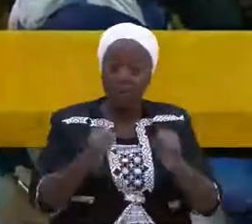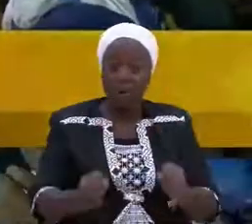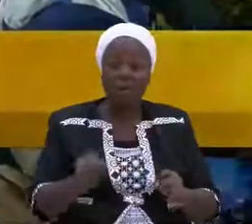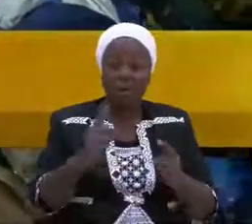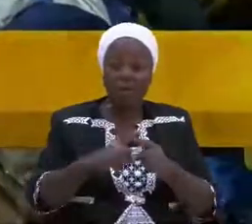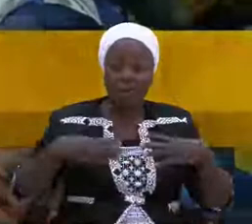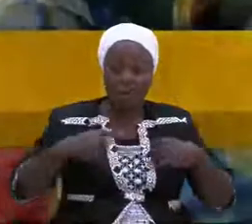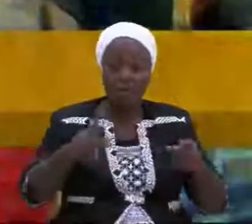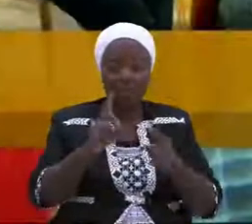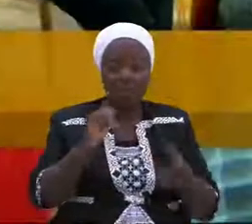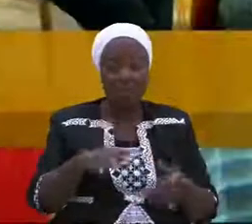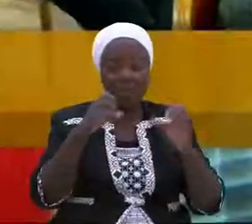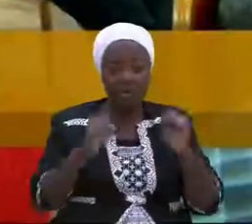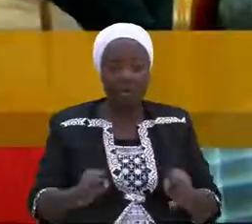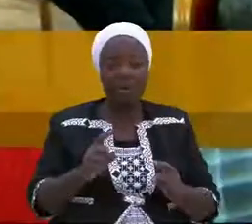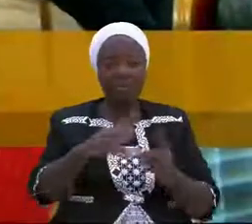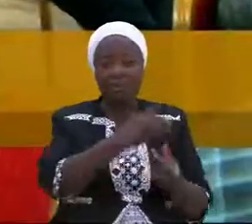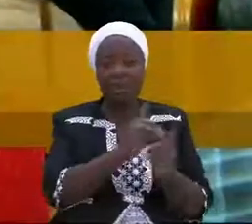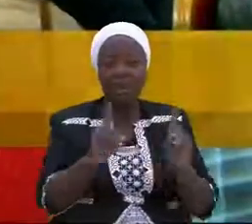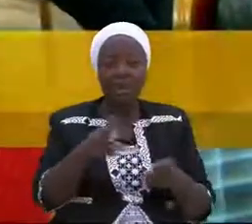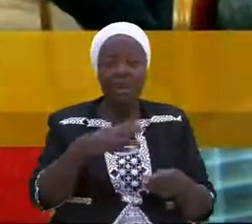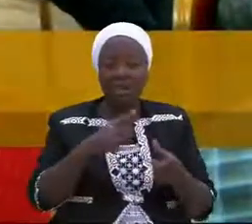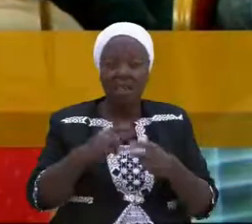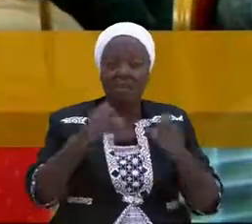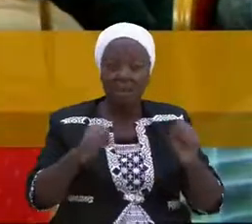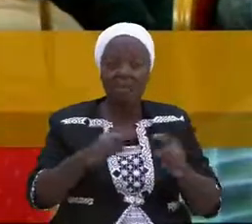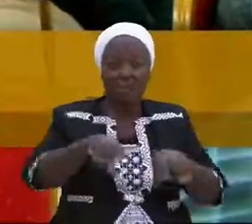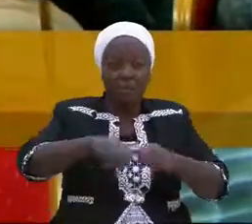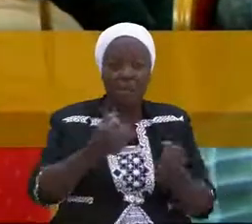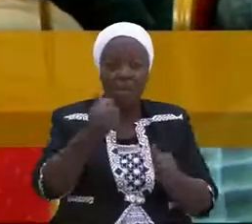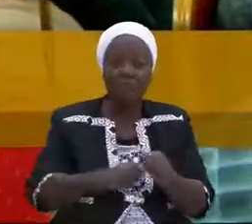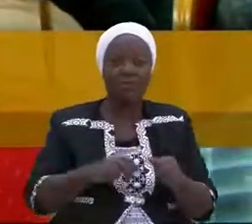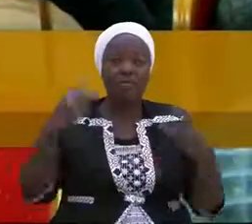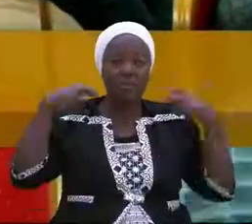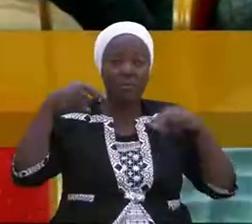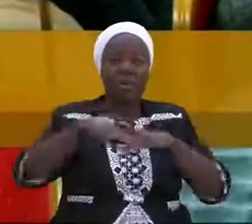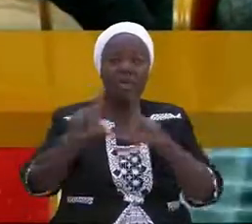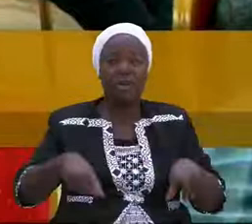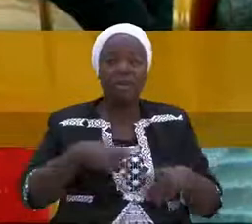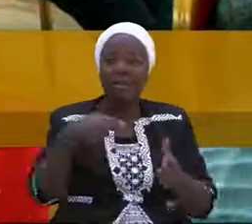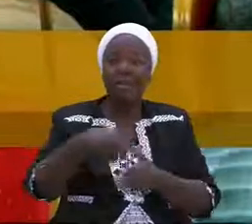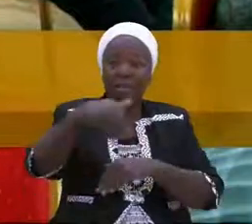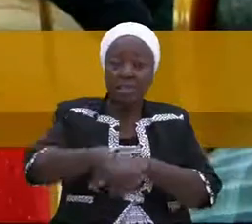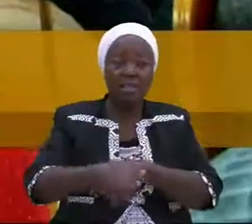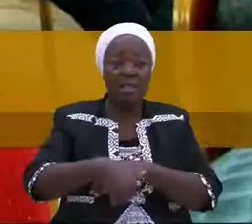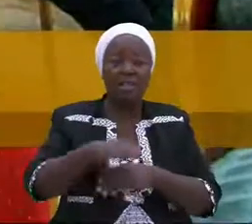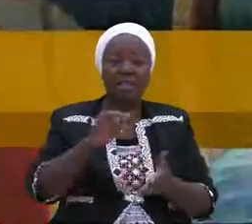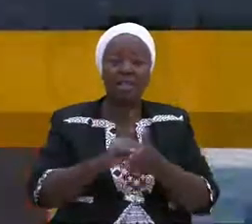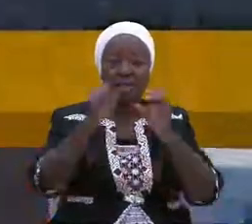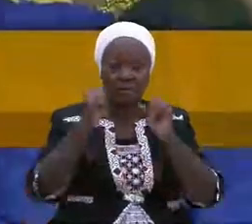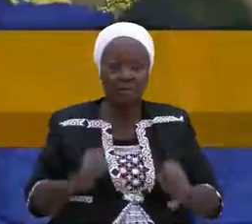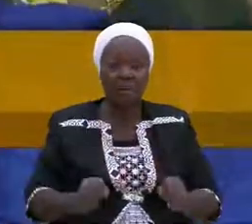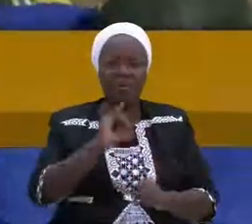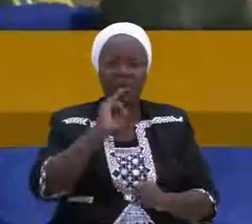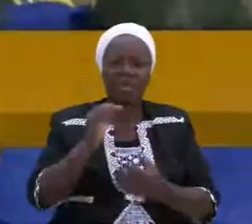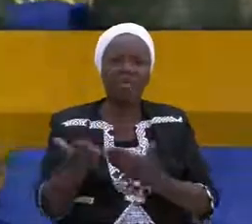délivrer et la puissance pour briser tout joug dans de ta vie. Ce soir, cette